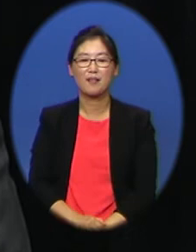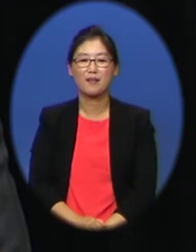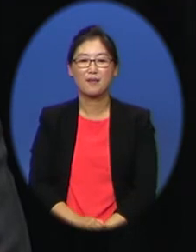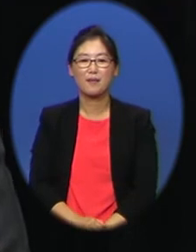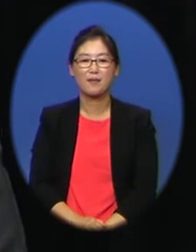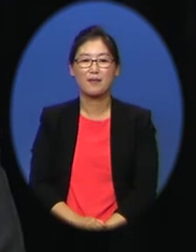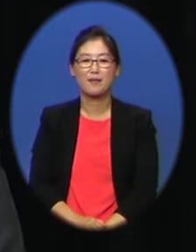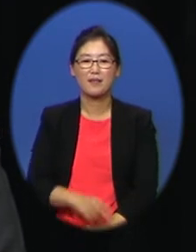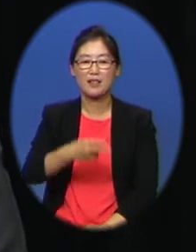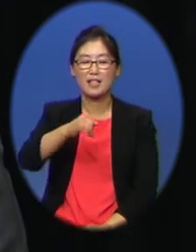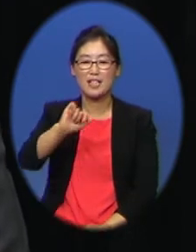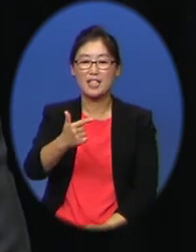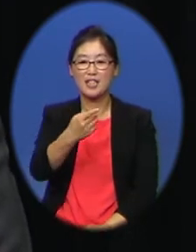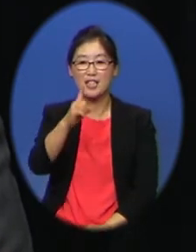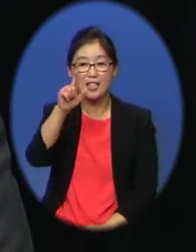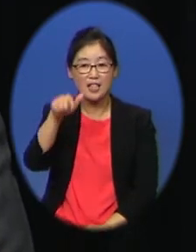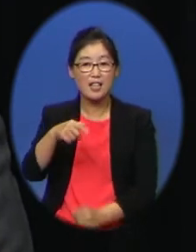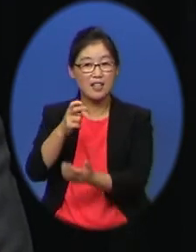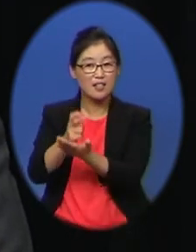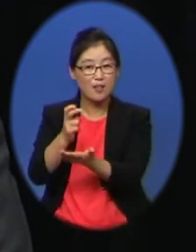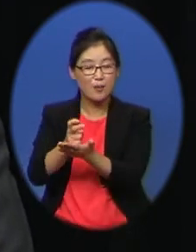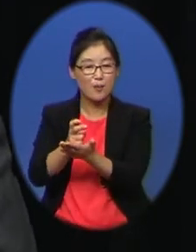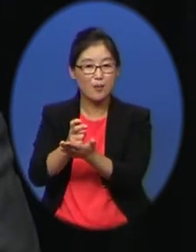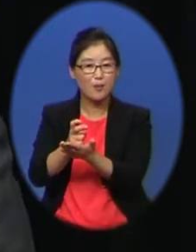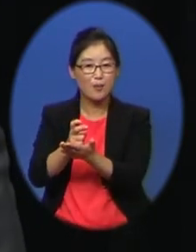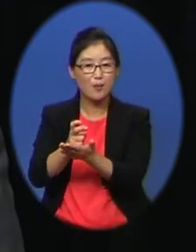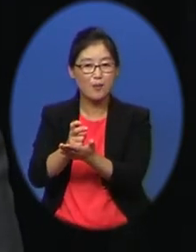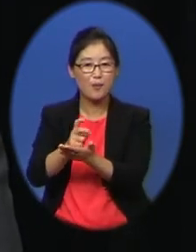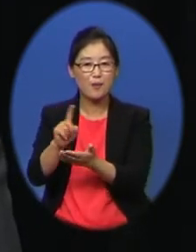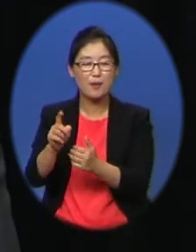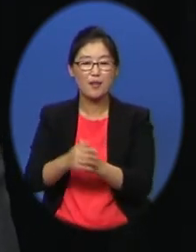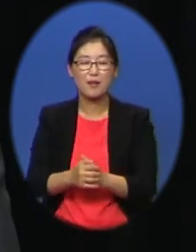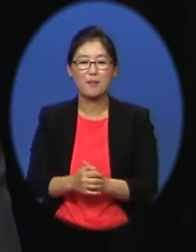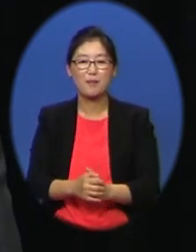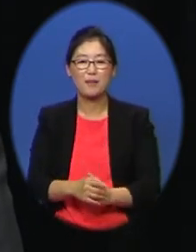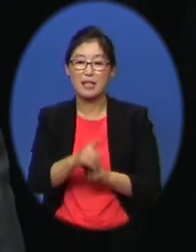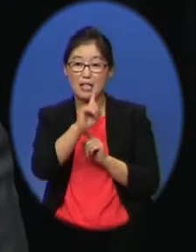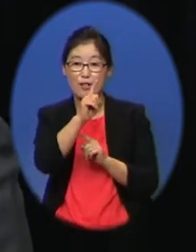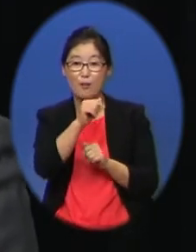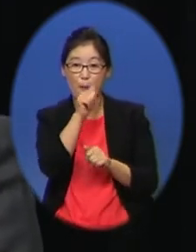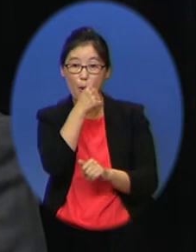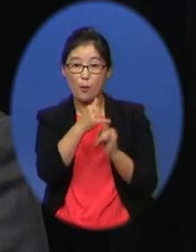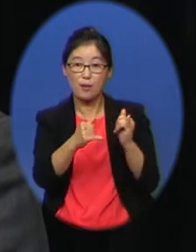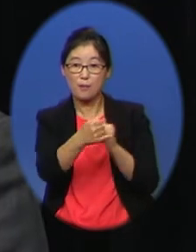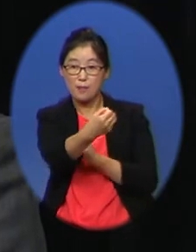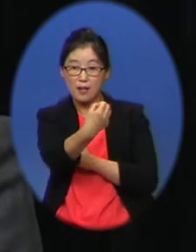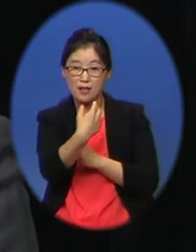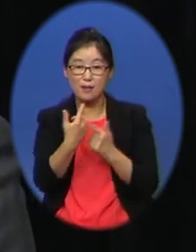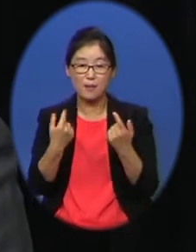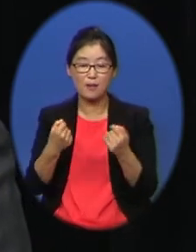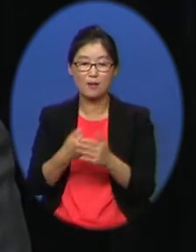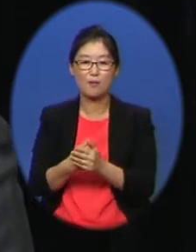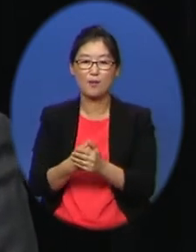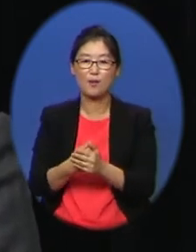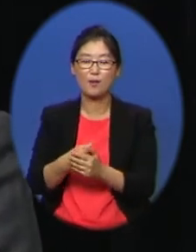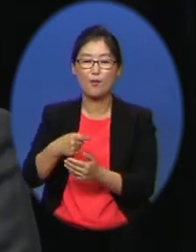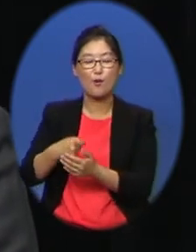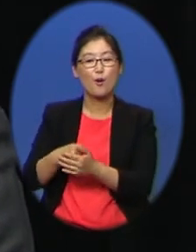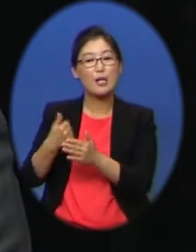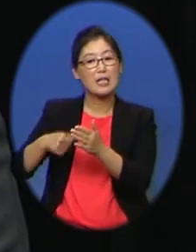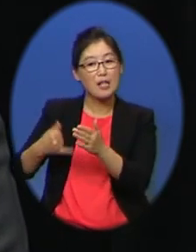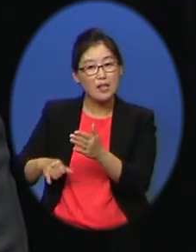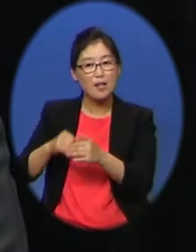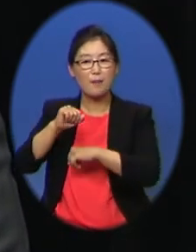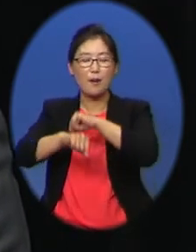이 신탁을 통하면은 이 아까 이준 변호사님이 말씀해 주신 것처럼 수탁자가 마음대로 재산을 처분할 수도 없고 또 예를